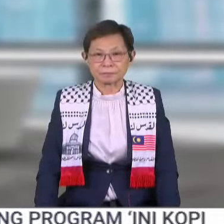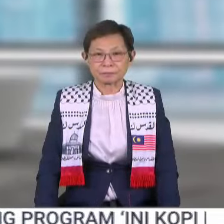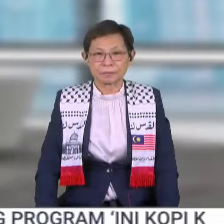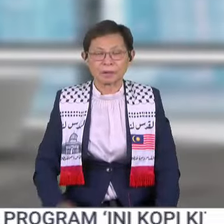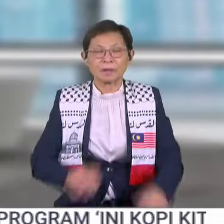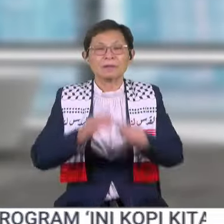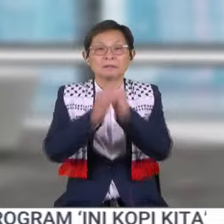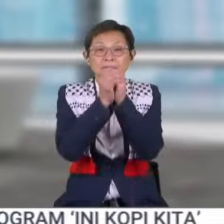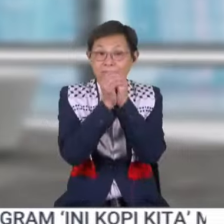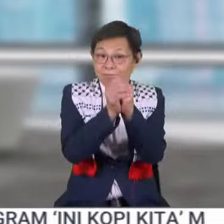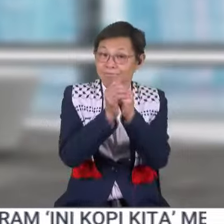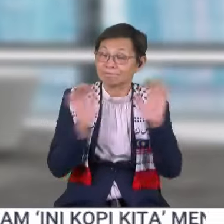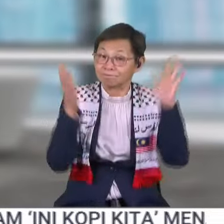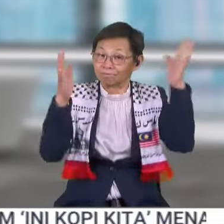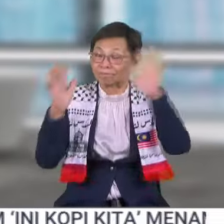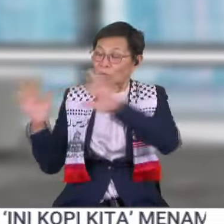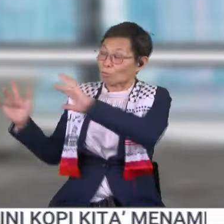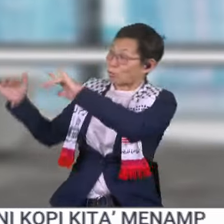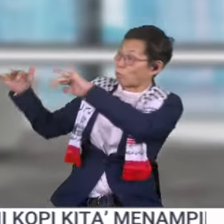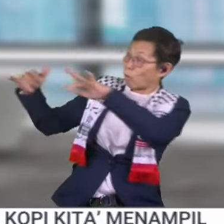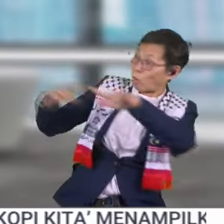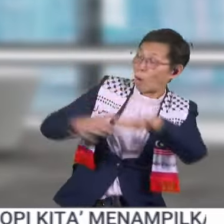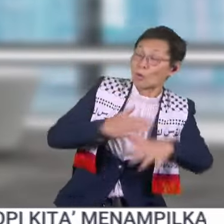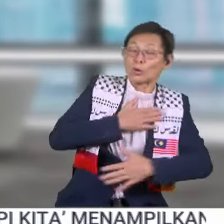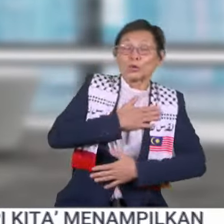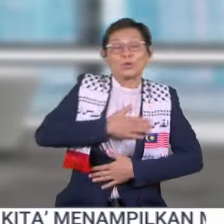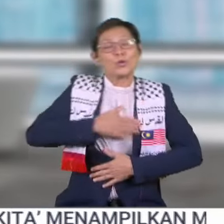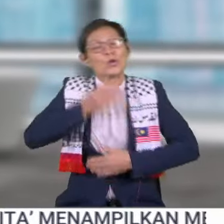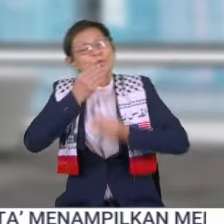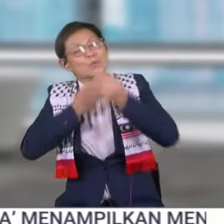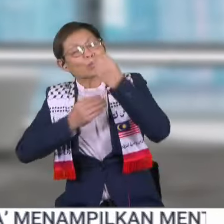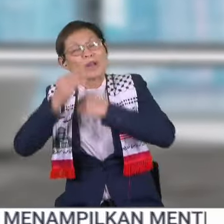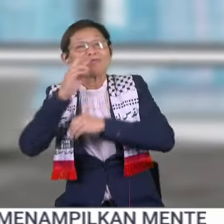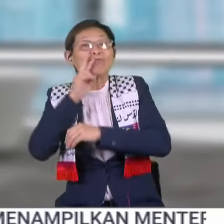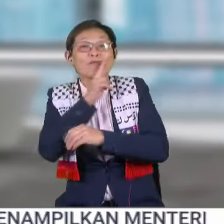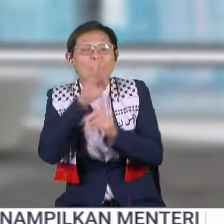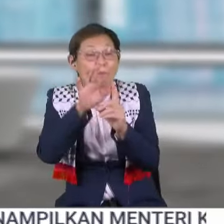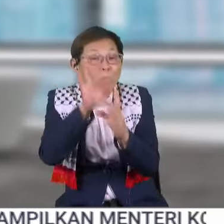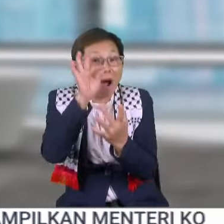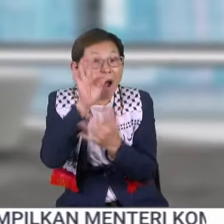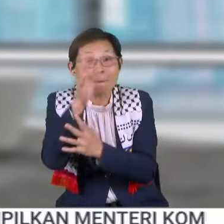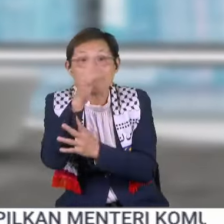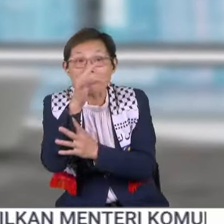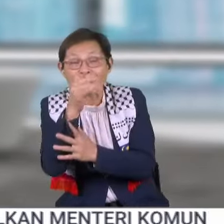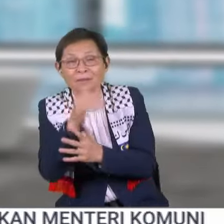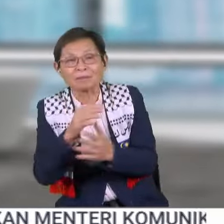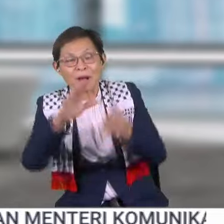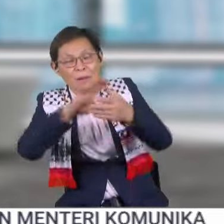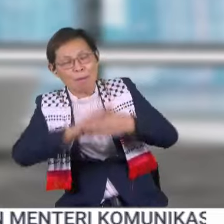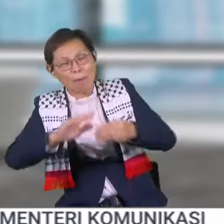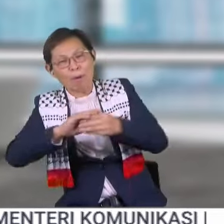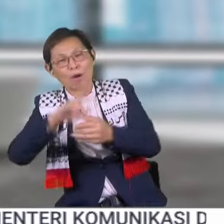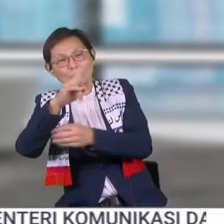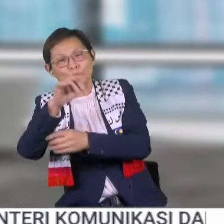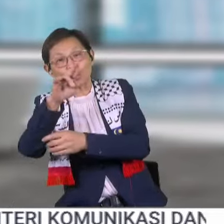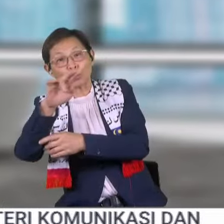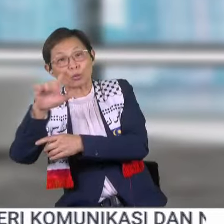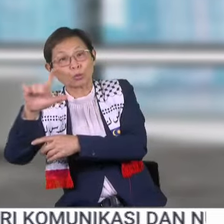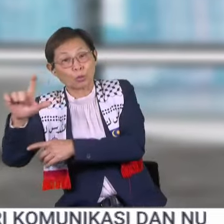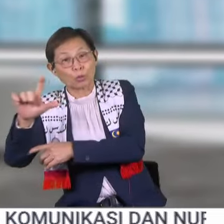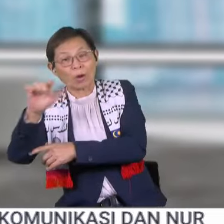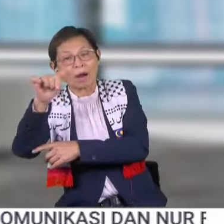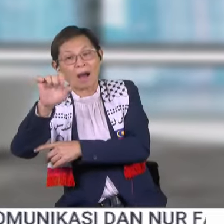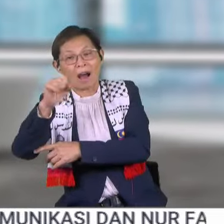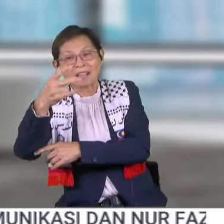Sempena Tahun Baru Cina pengunjung boleh menikmati makanan percuma di restoran yang terpilih di Melaka perinciannya kita bersama Nurul Asikin